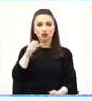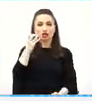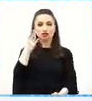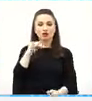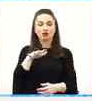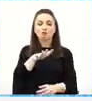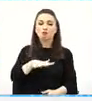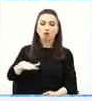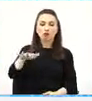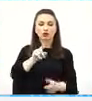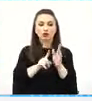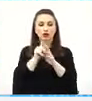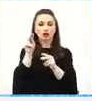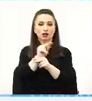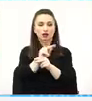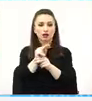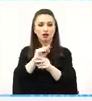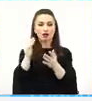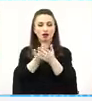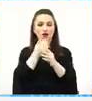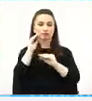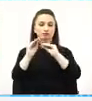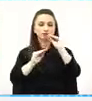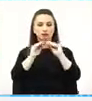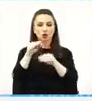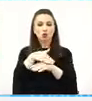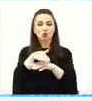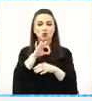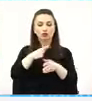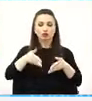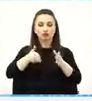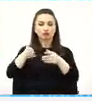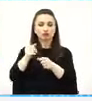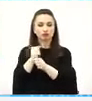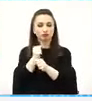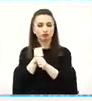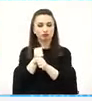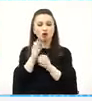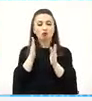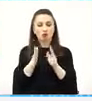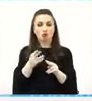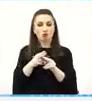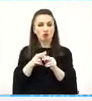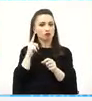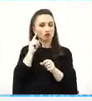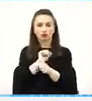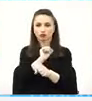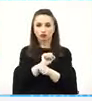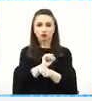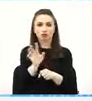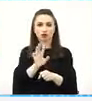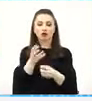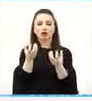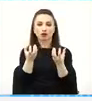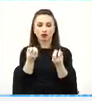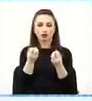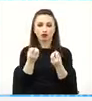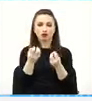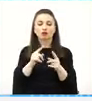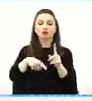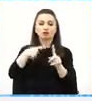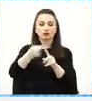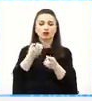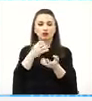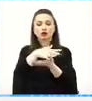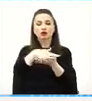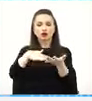გუდიაშვილის მოედნის რეაბილიტაცია და განახლება მიმდებარე ქუჩების. Ჩვენ, რა თქმა უნდა, მხოლოდ ამით არ შემოვიფარგლებით და მომდევნო